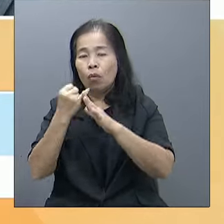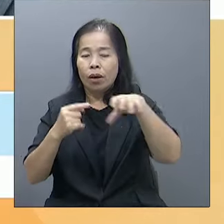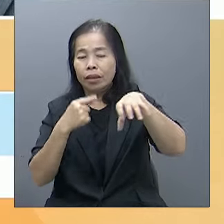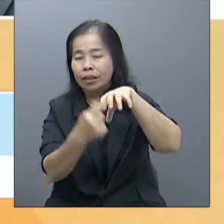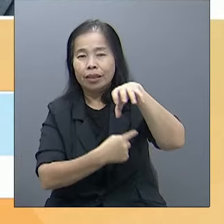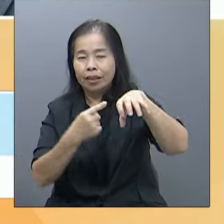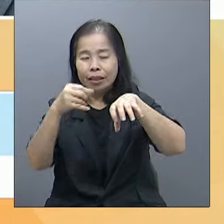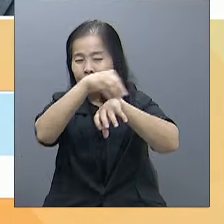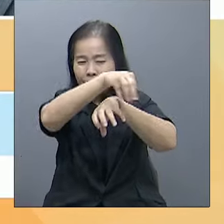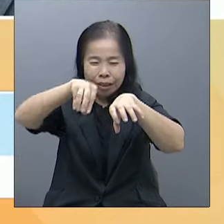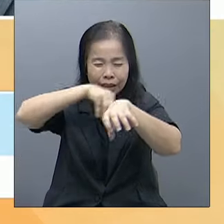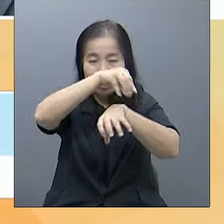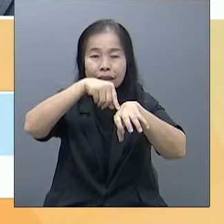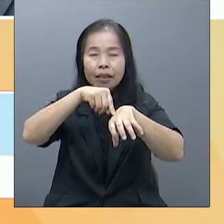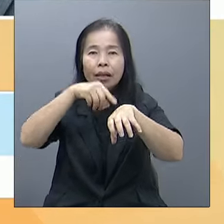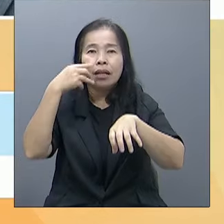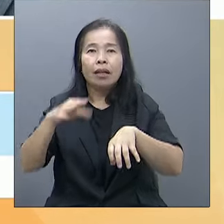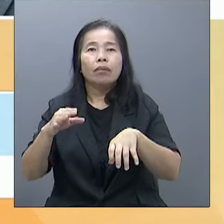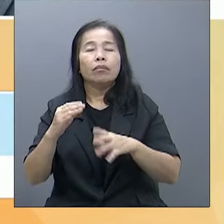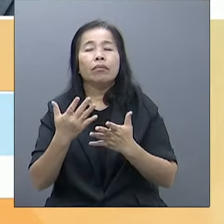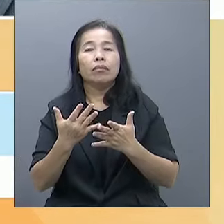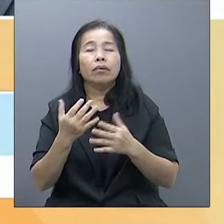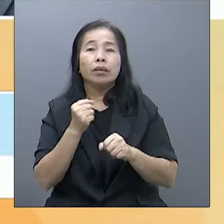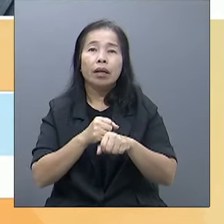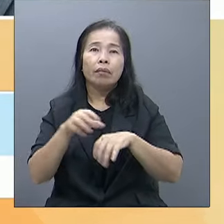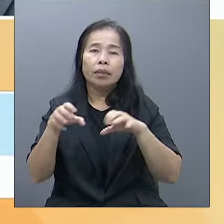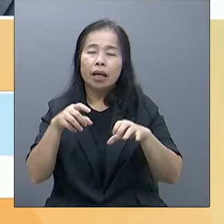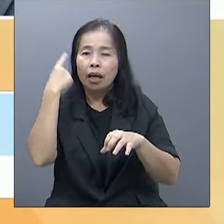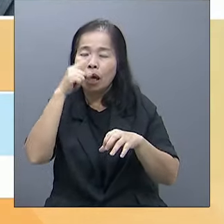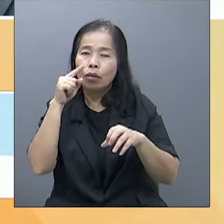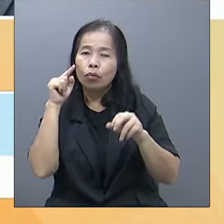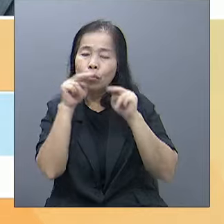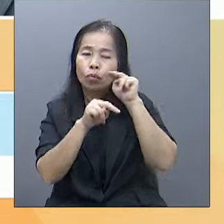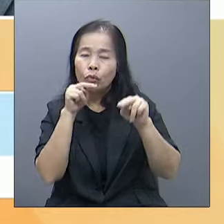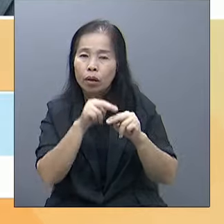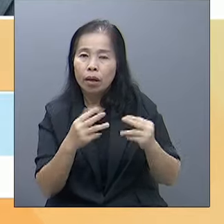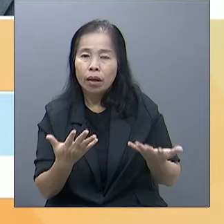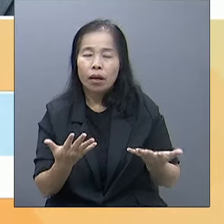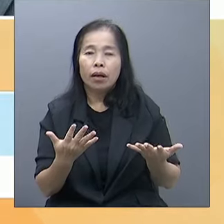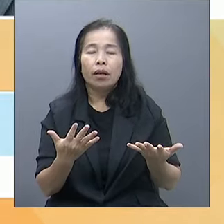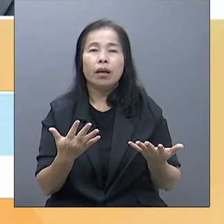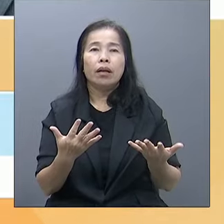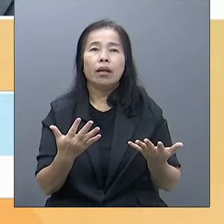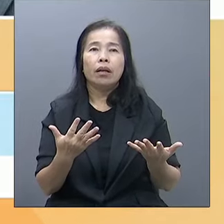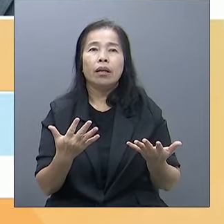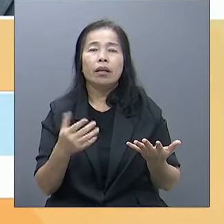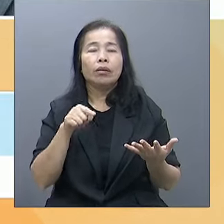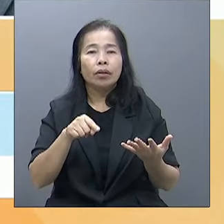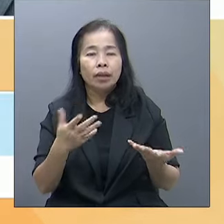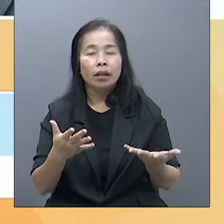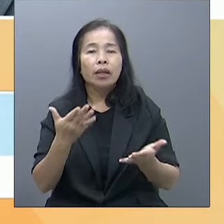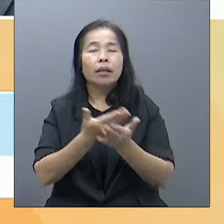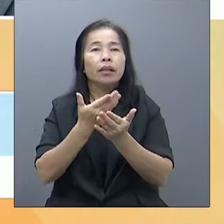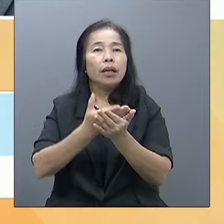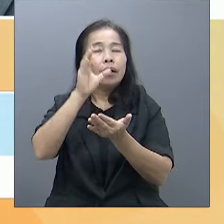อะเขาจัดยังไงให้ไปดูแลให้ได้ครบถ้วนนะครับกับงบประมาณที่เขามีอยู่นะ